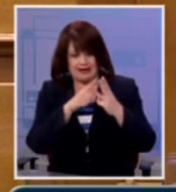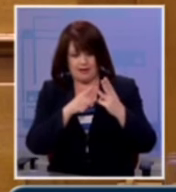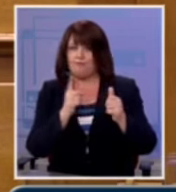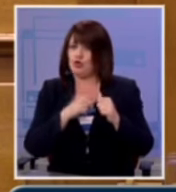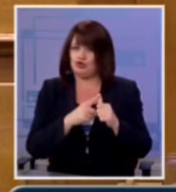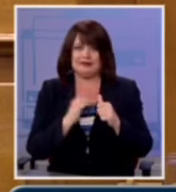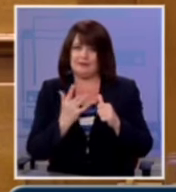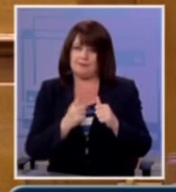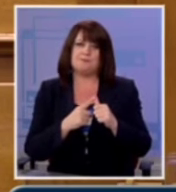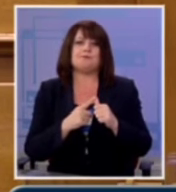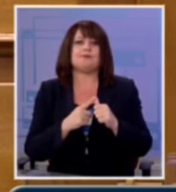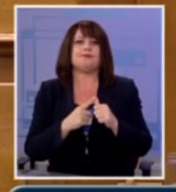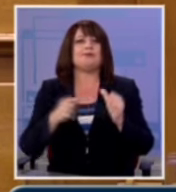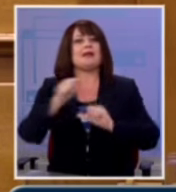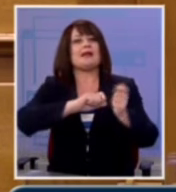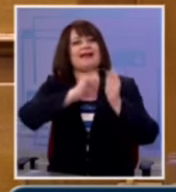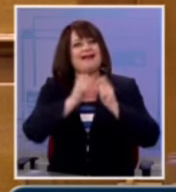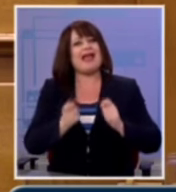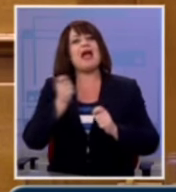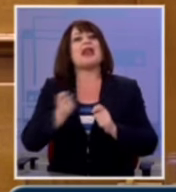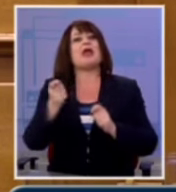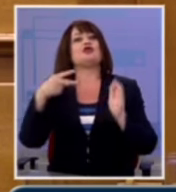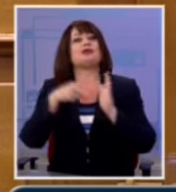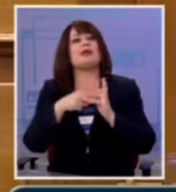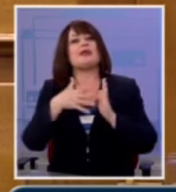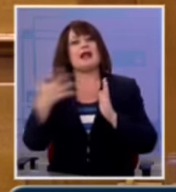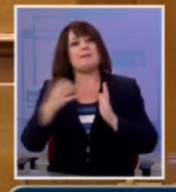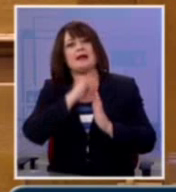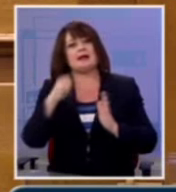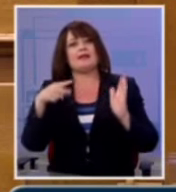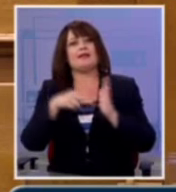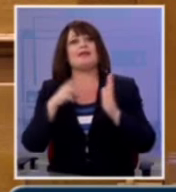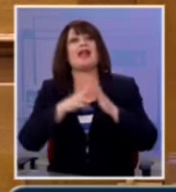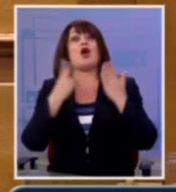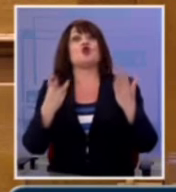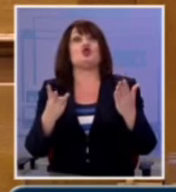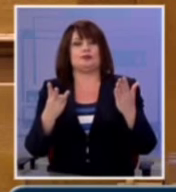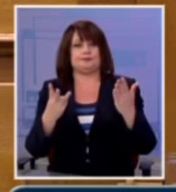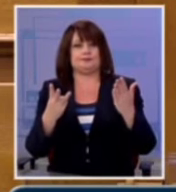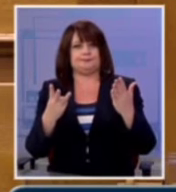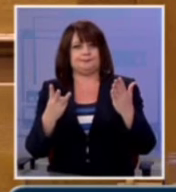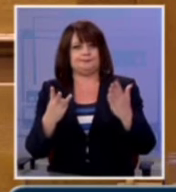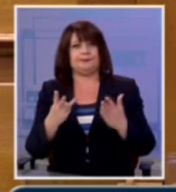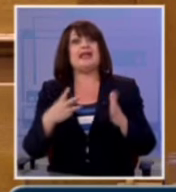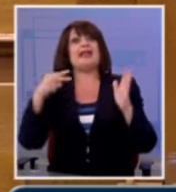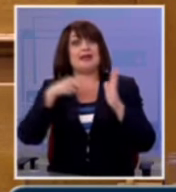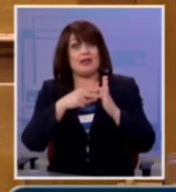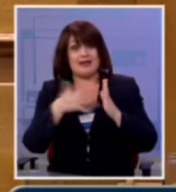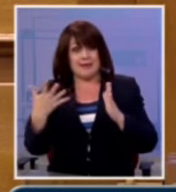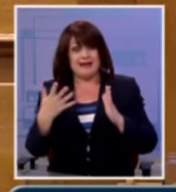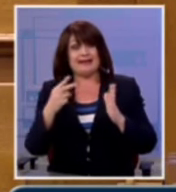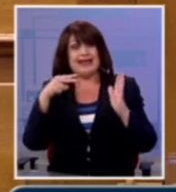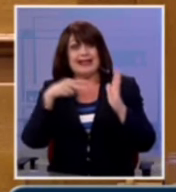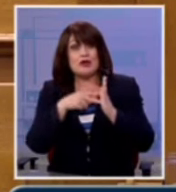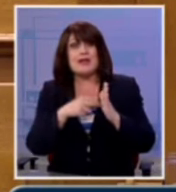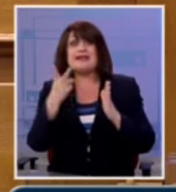Πρώτο, αναδιάρθρωση του χρέους του 2015-2018, για να είμαι πιο ακριβής, του 2015-2022.